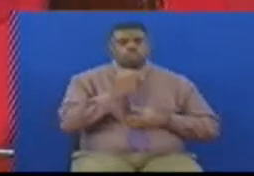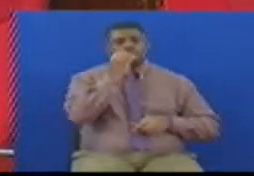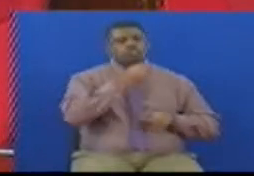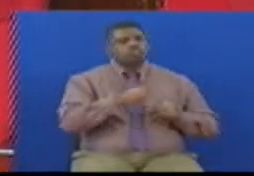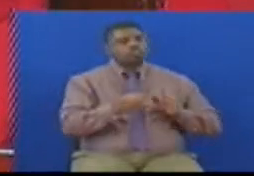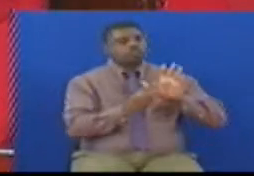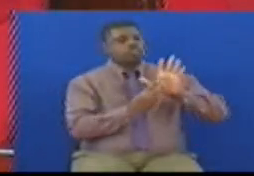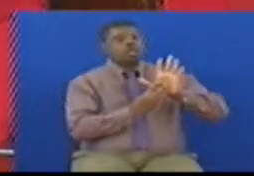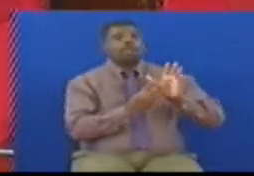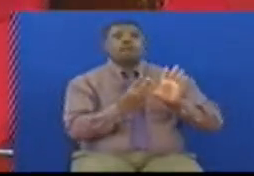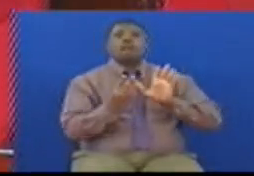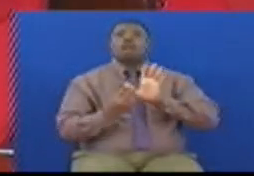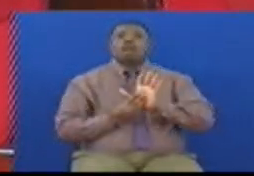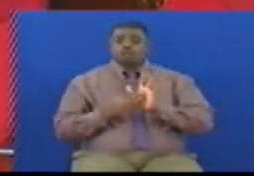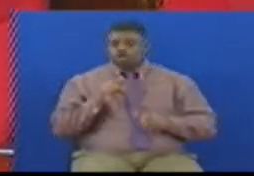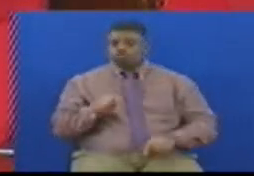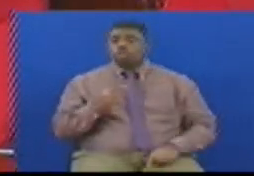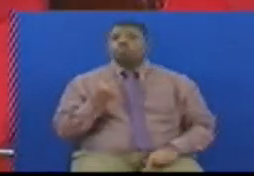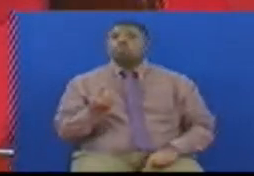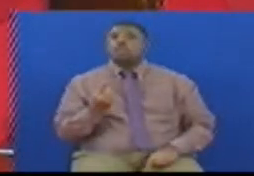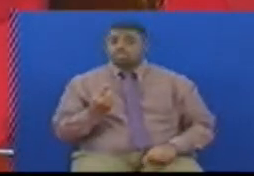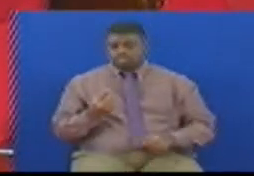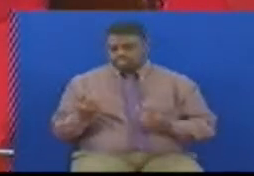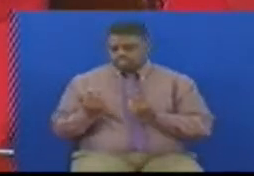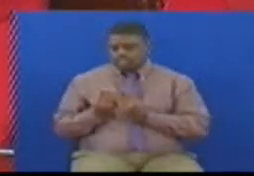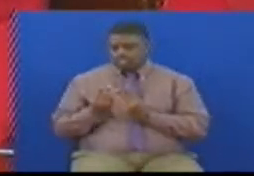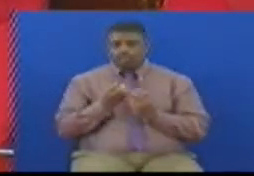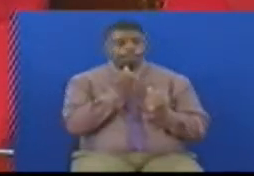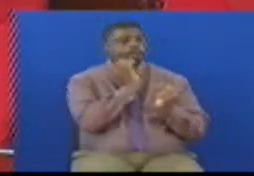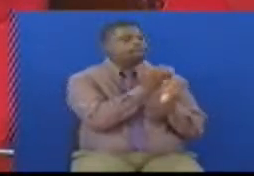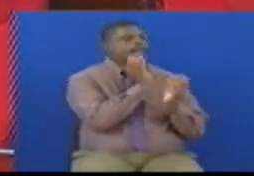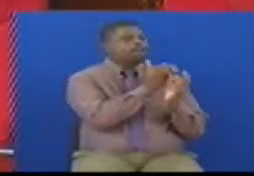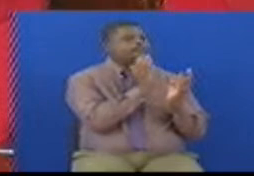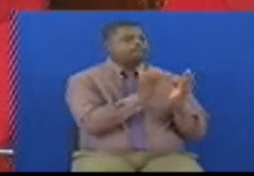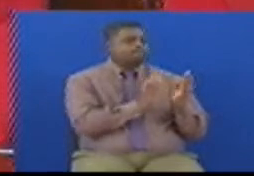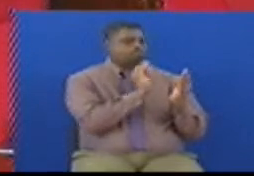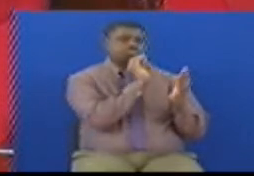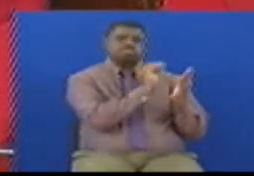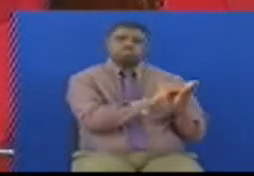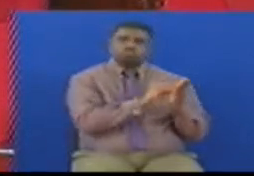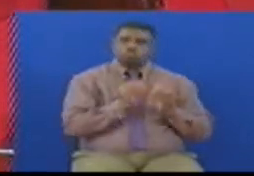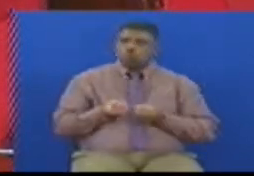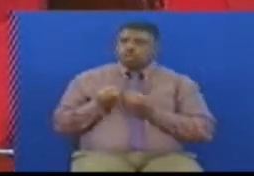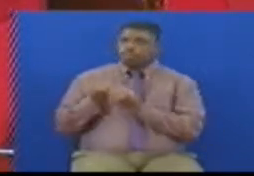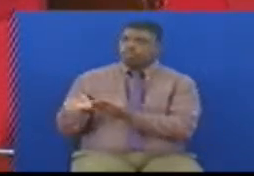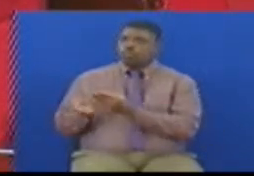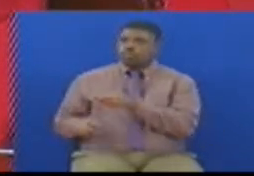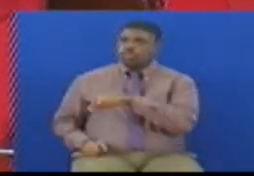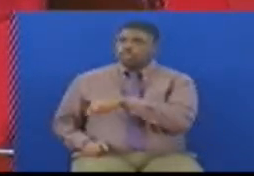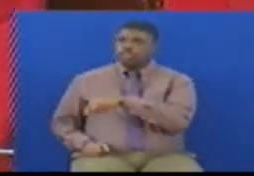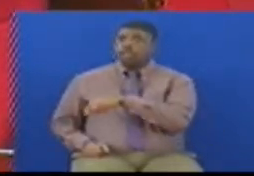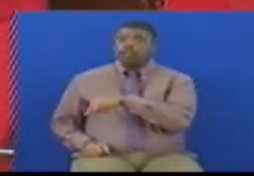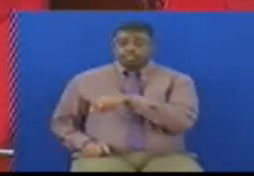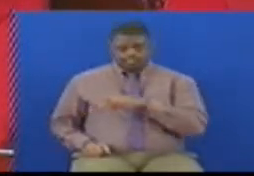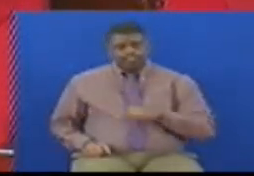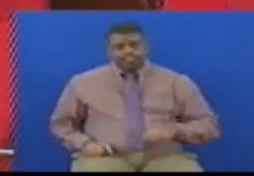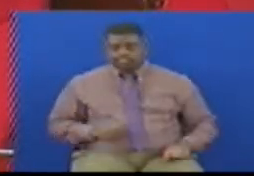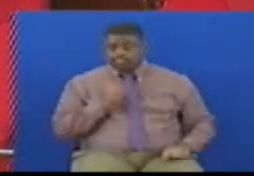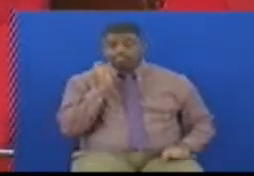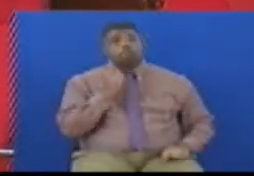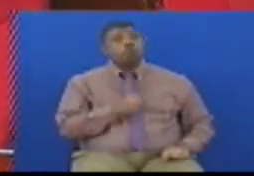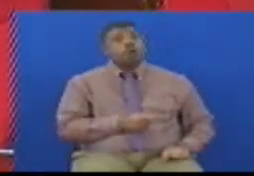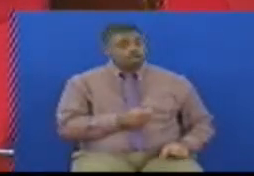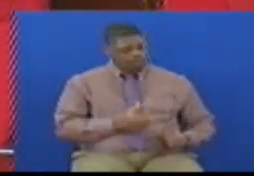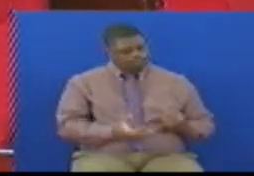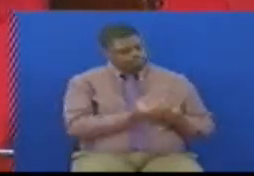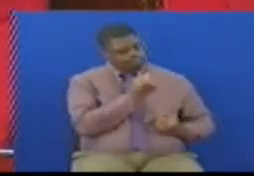88.1% ikilinganishwa na malengo ambayo yamewekwa yamekuwa wakipewa. Mheshimiwa Speaker, pamoja na mafanikio hayo,